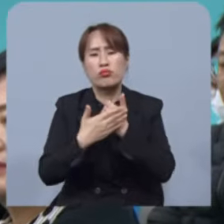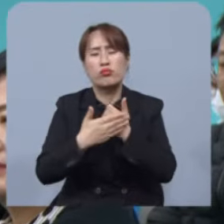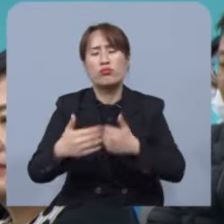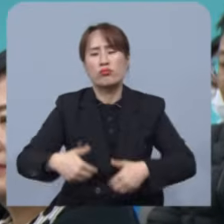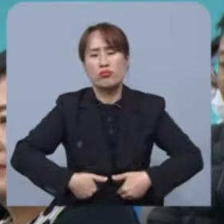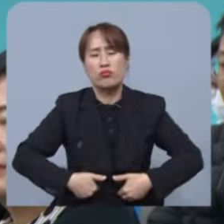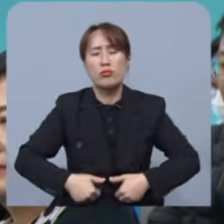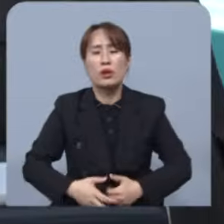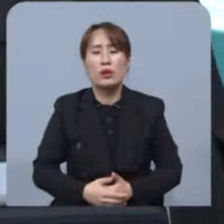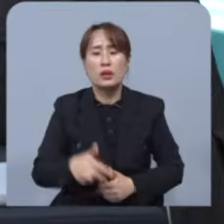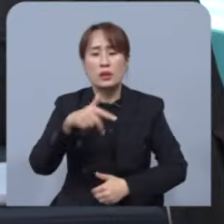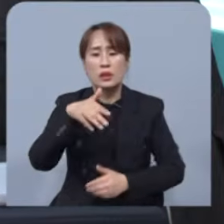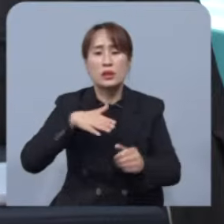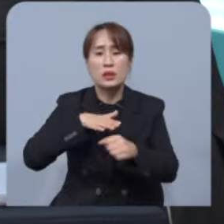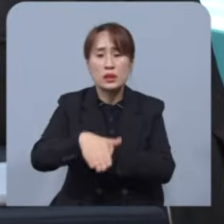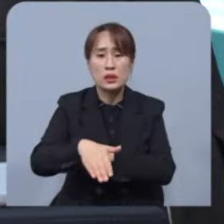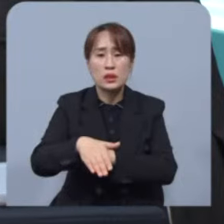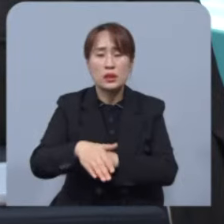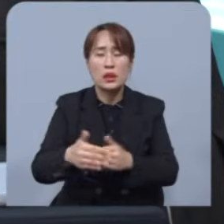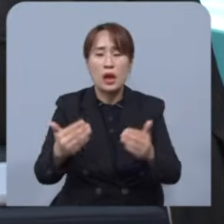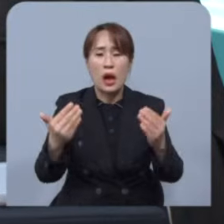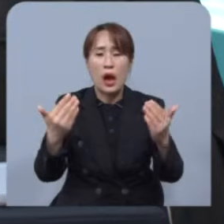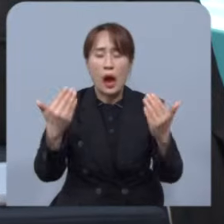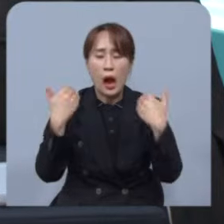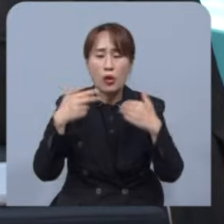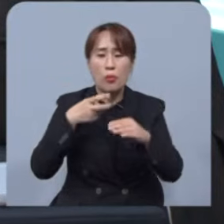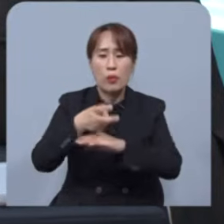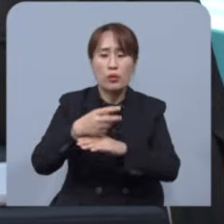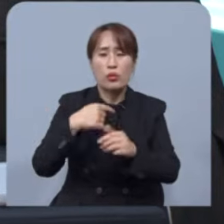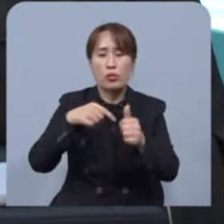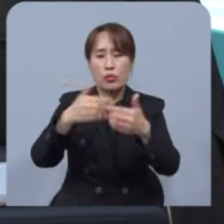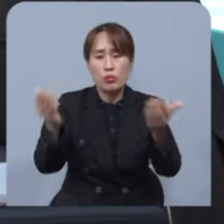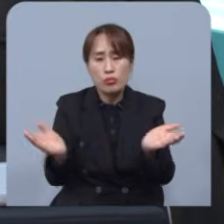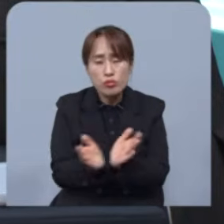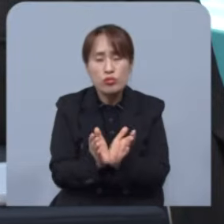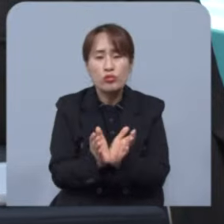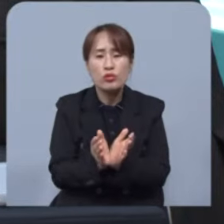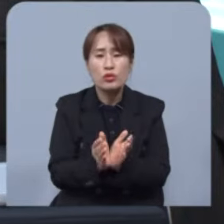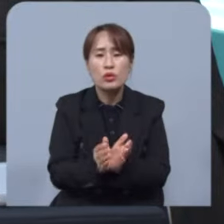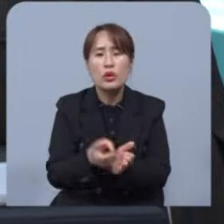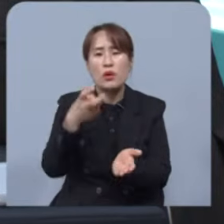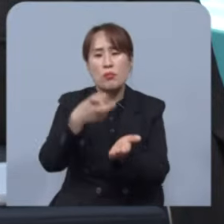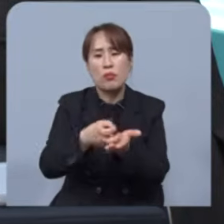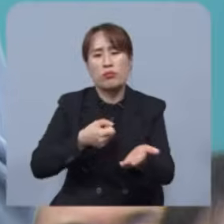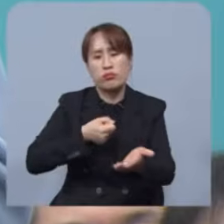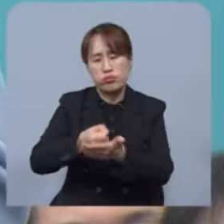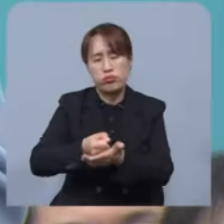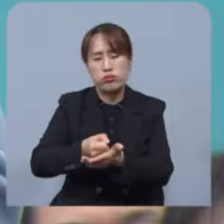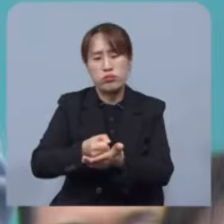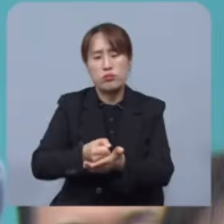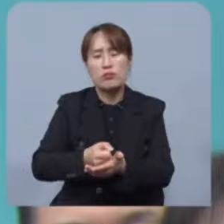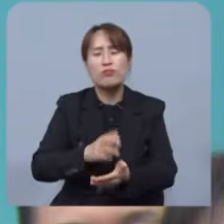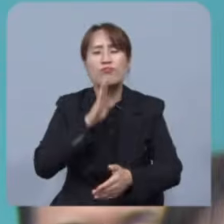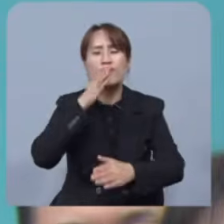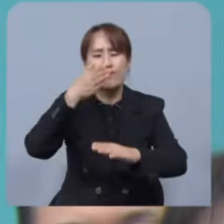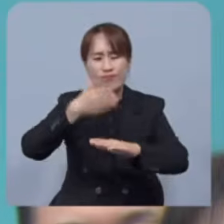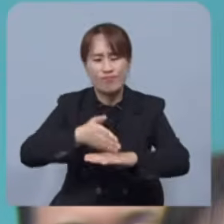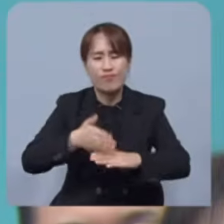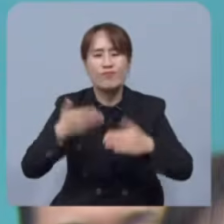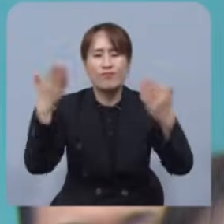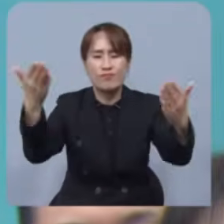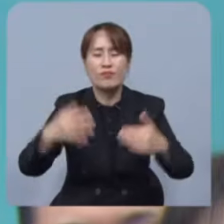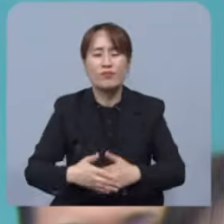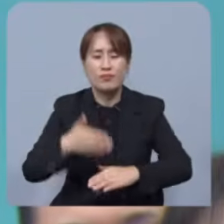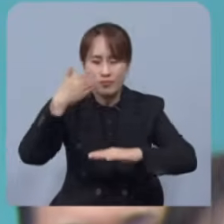합니다. 제천형 스쿨버스를 교육부 정책으로 제도화해 주시면 너무너무